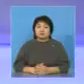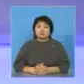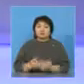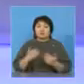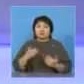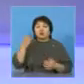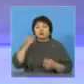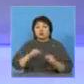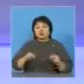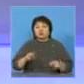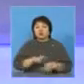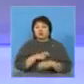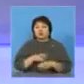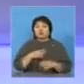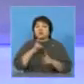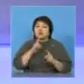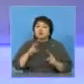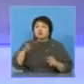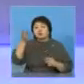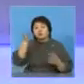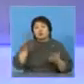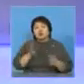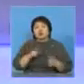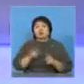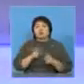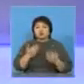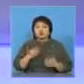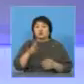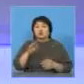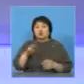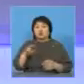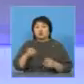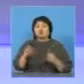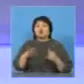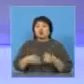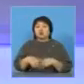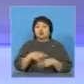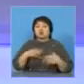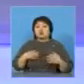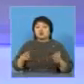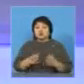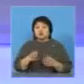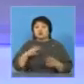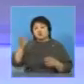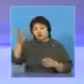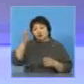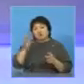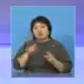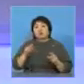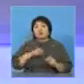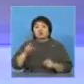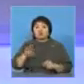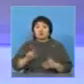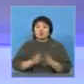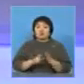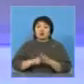Бұл күн автовелік ұстаздар мен дәрігерлер үшін ерекше есте қалары сөзсіз. Бүгін Нұрлы жер бағдарламасы аясында денсаулық сақтау және білім беру қызметкерлеріне